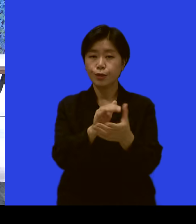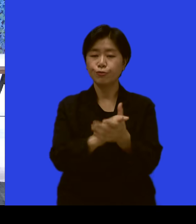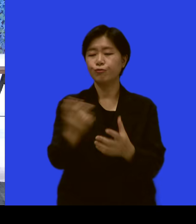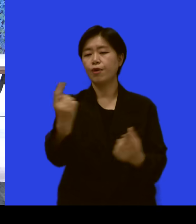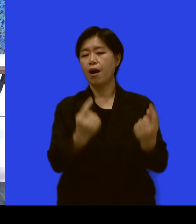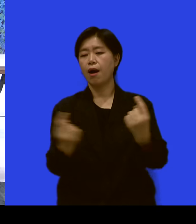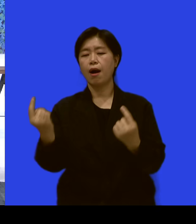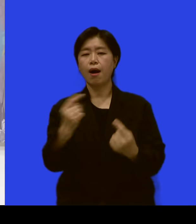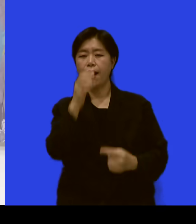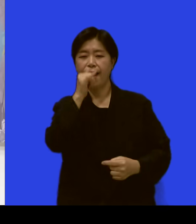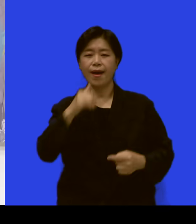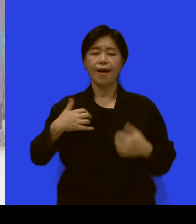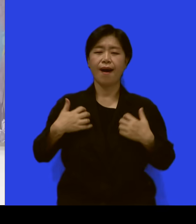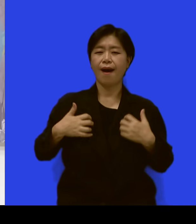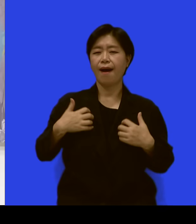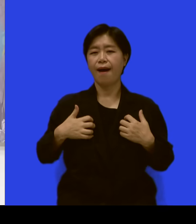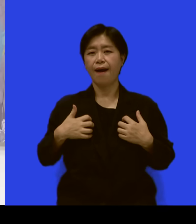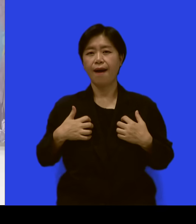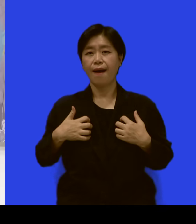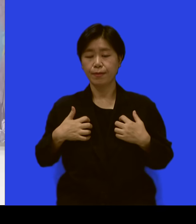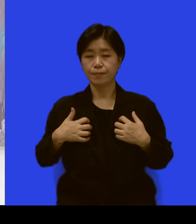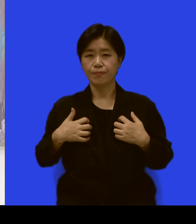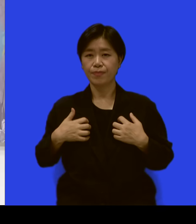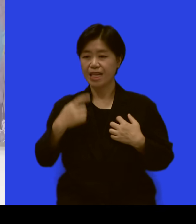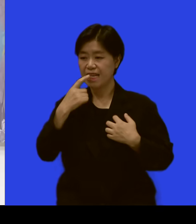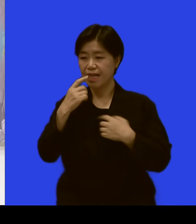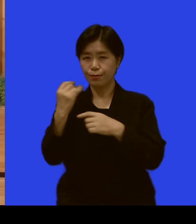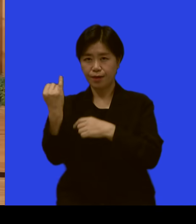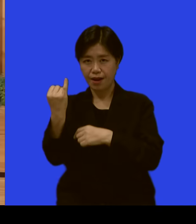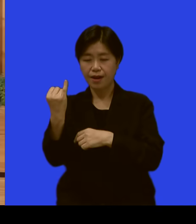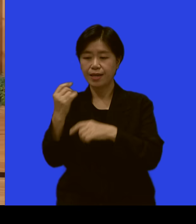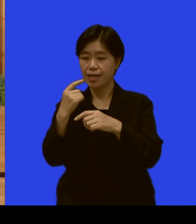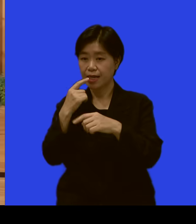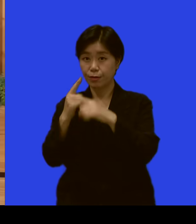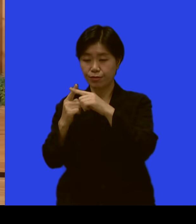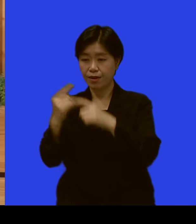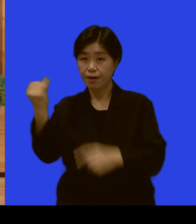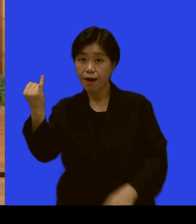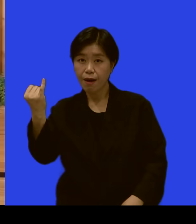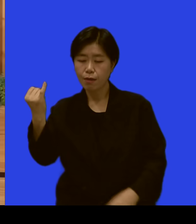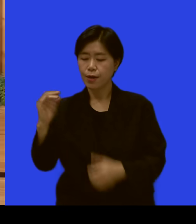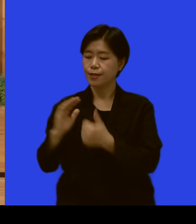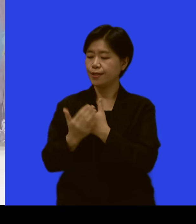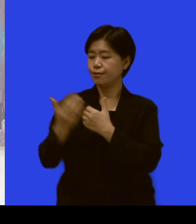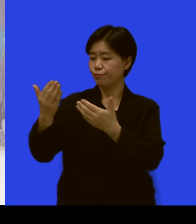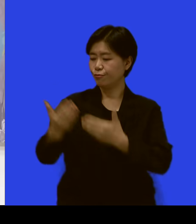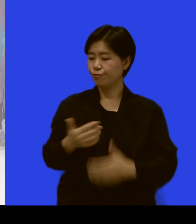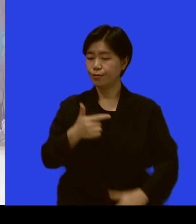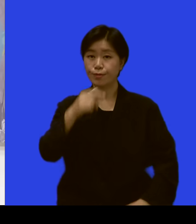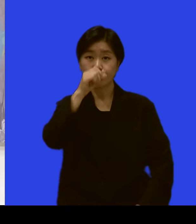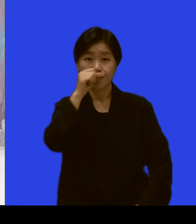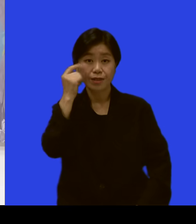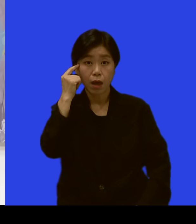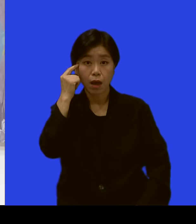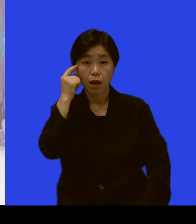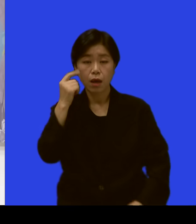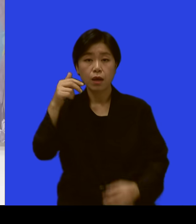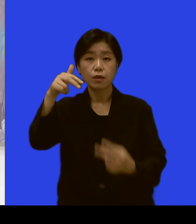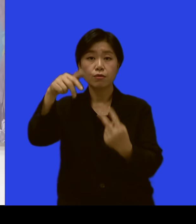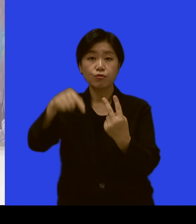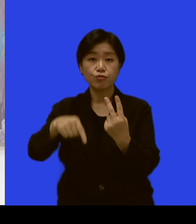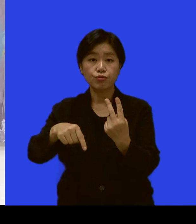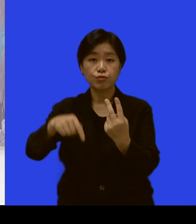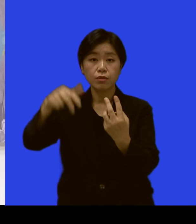오고 병원에. 재밌었어요. 예. 뭐 간호사 누나들도 친절하게 해주고 예. 너무 좋고 네네. 그랬는데 이제 두 번째 주가